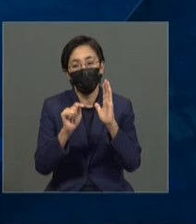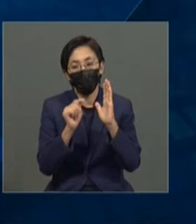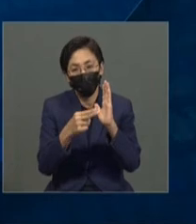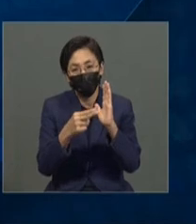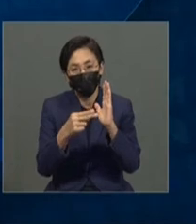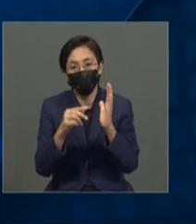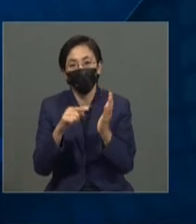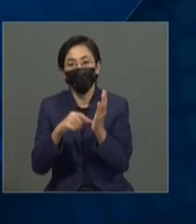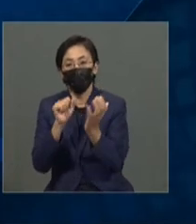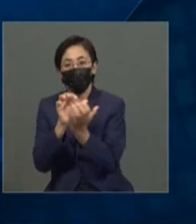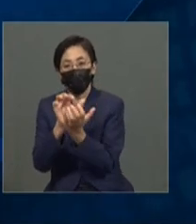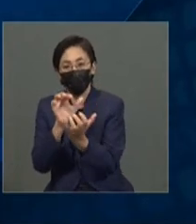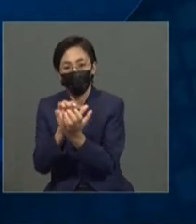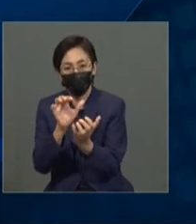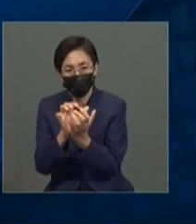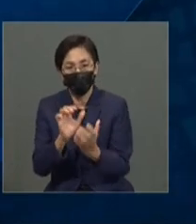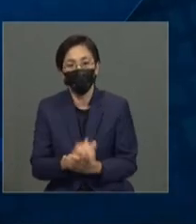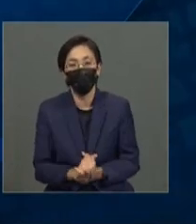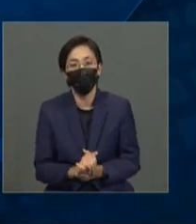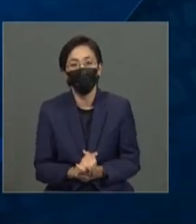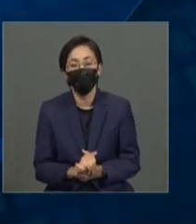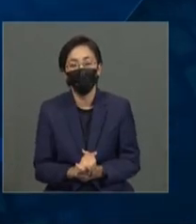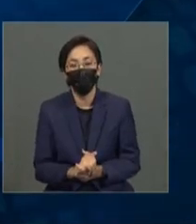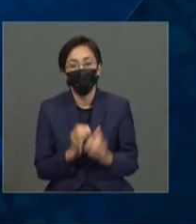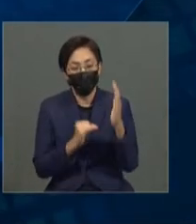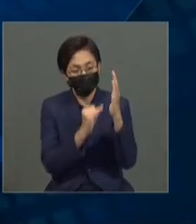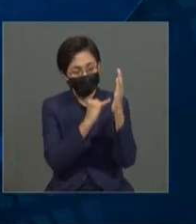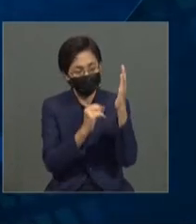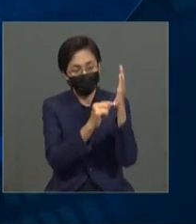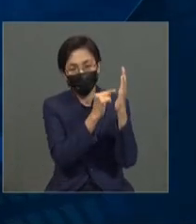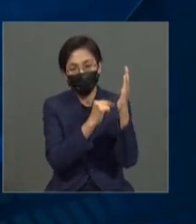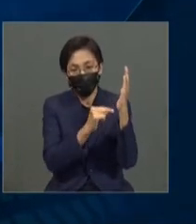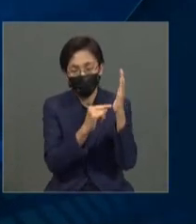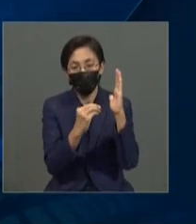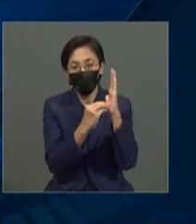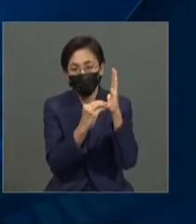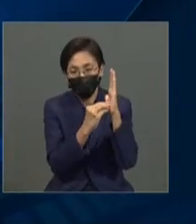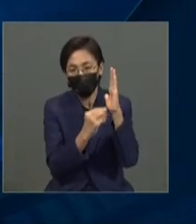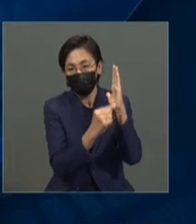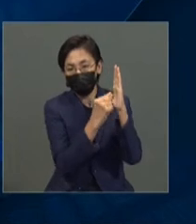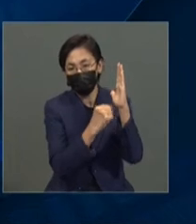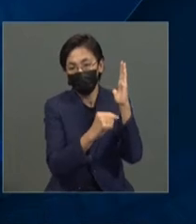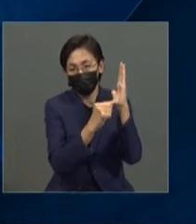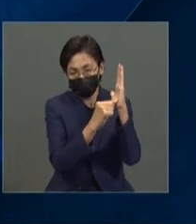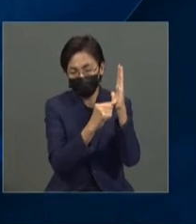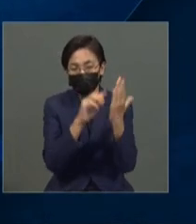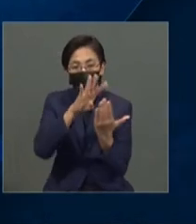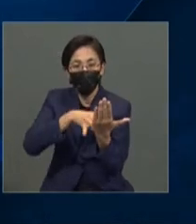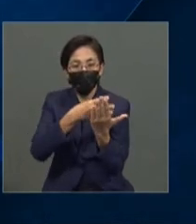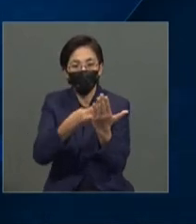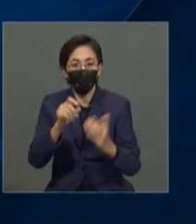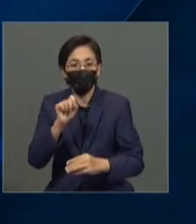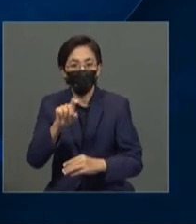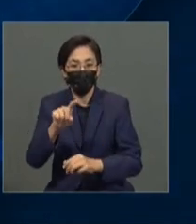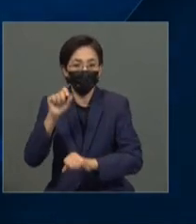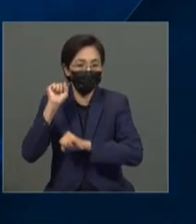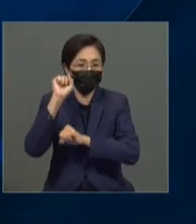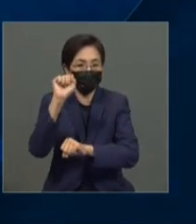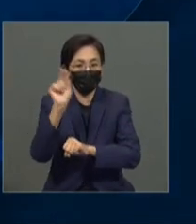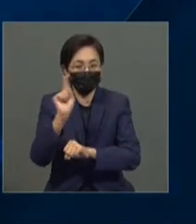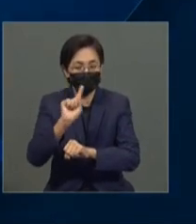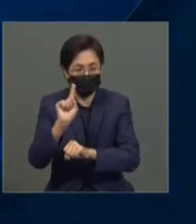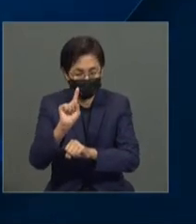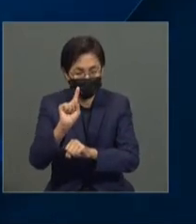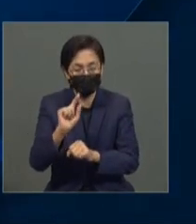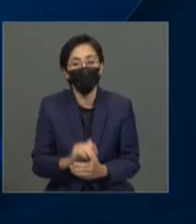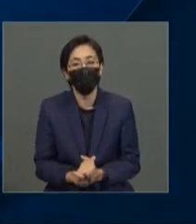การทุกจังหวัดที่ในส่วนของกทม.และปริมณฑลนโยบายเร่งด่วนตอนนี้ก็คือการลง